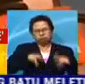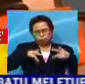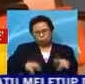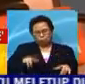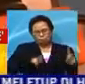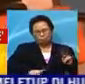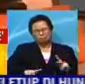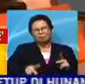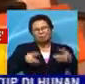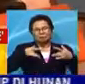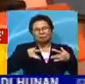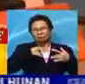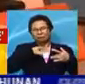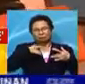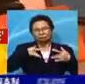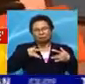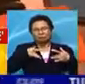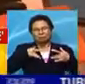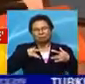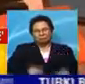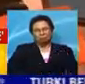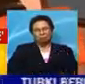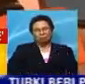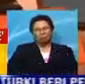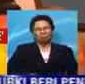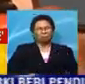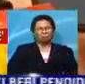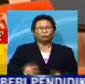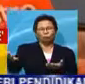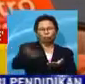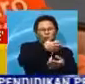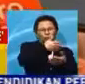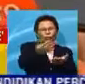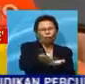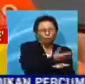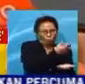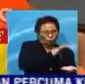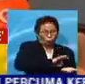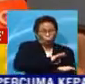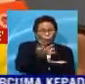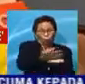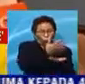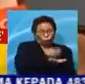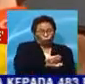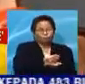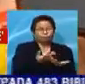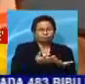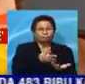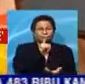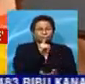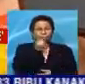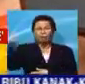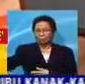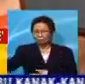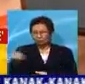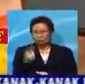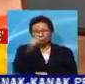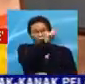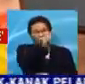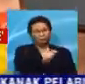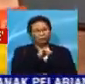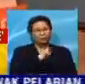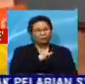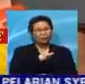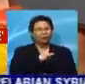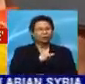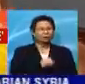income that is legitimate. So, but at present, when they came to ask me, I said I cannot tell